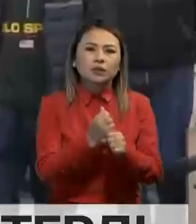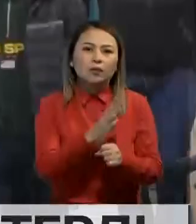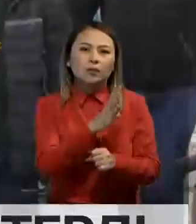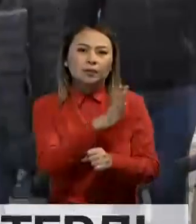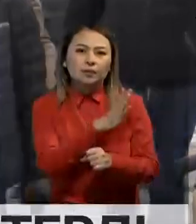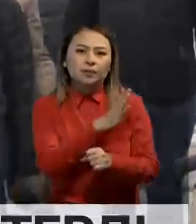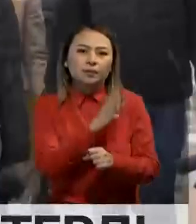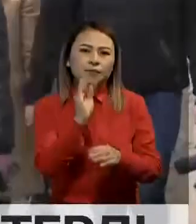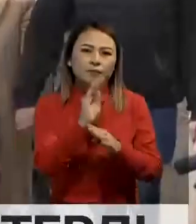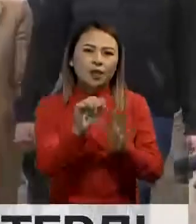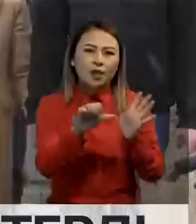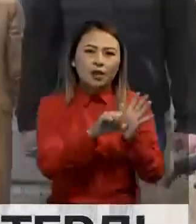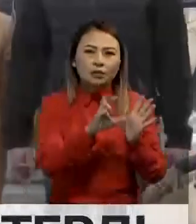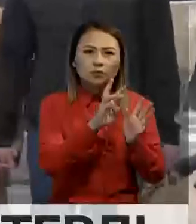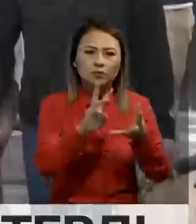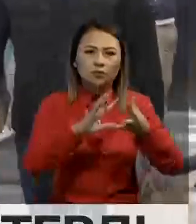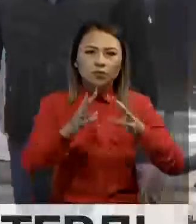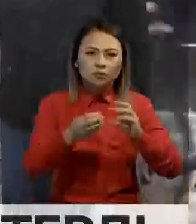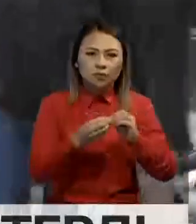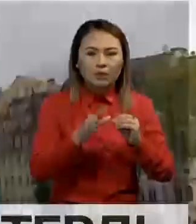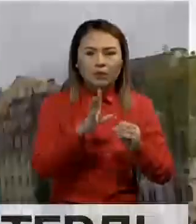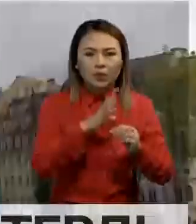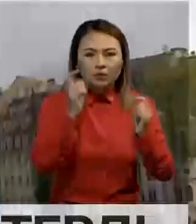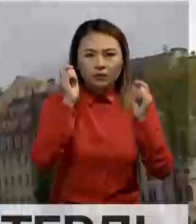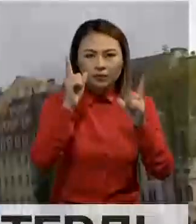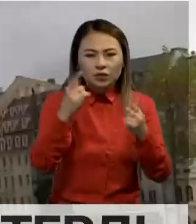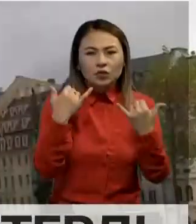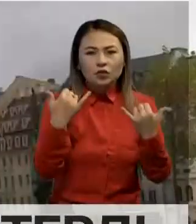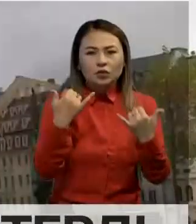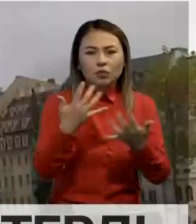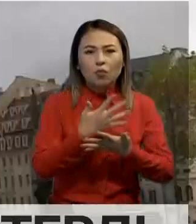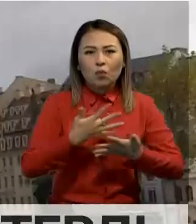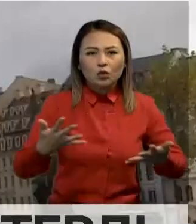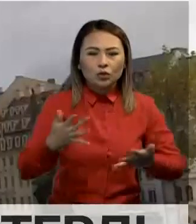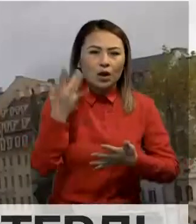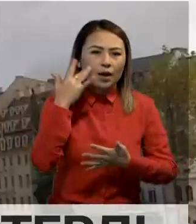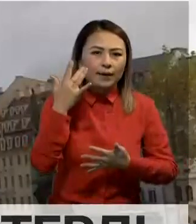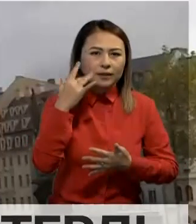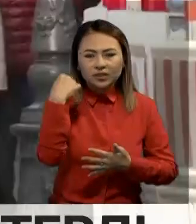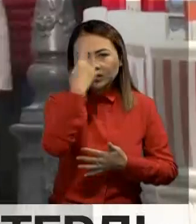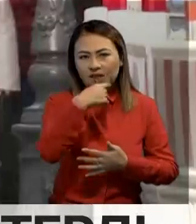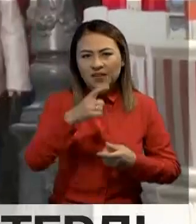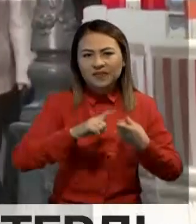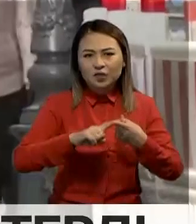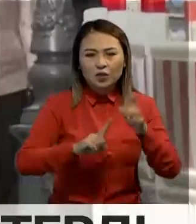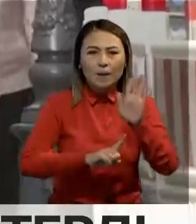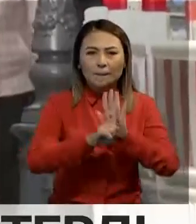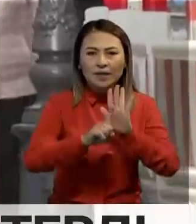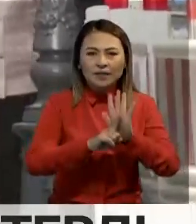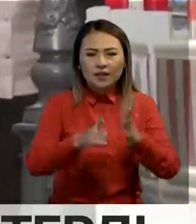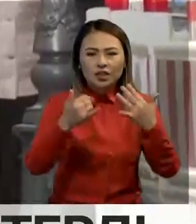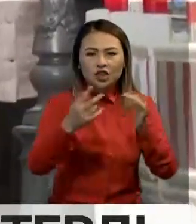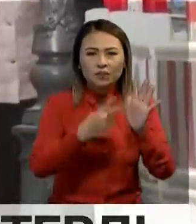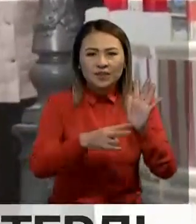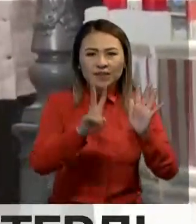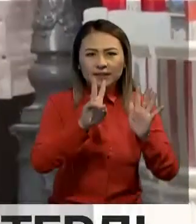инфекциядан 6 миллион 600 мыңға жуық адам көз жұмған. Ауру құрбандары әсіресе ақшта көп. Мұнда вирус басталғалы 1 миллион 72